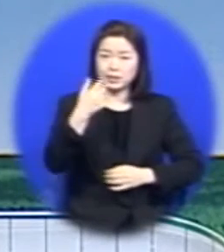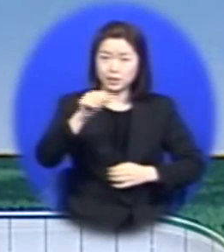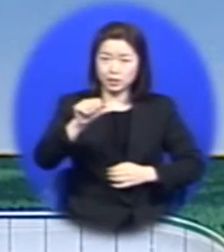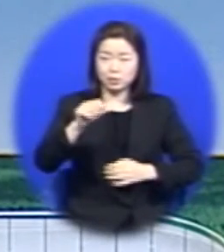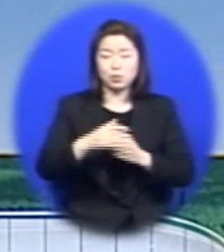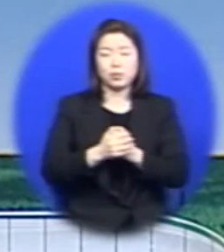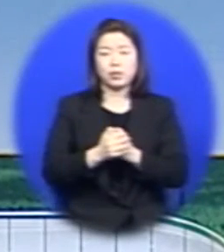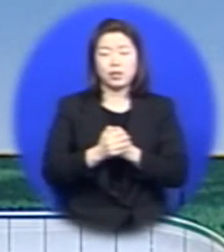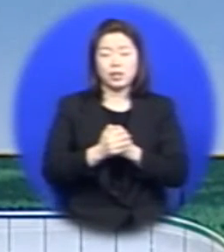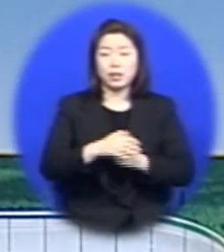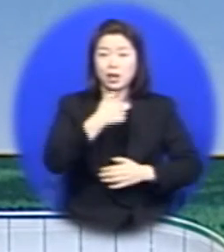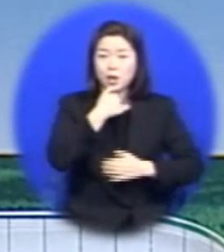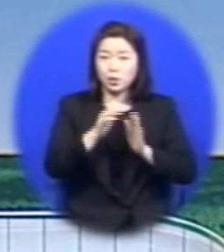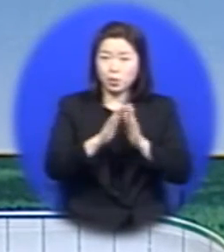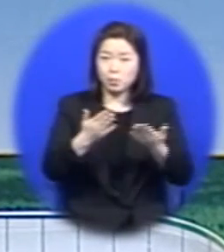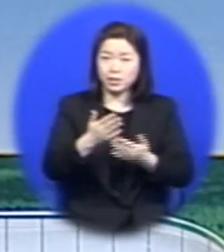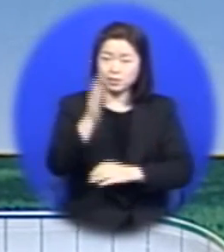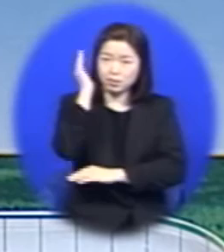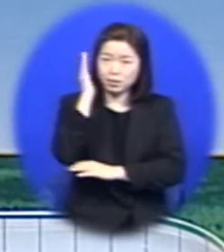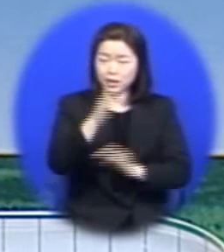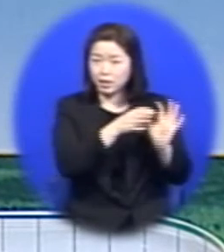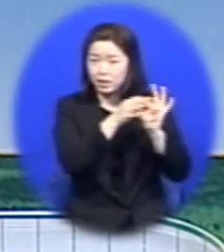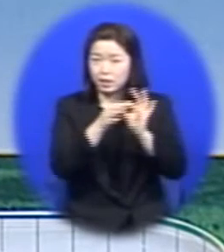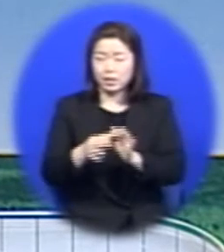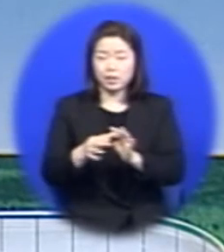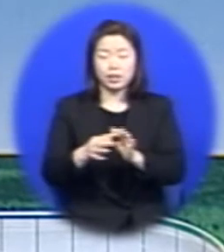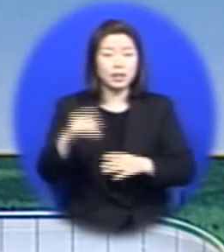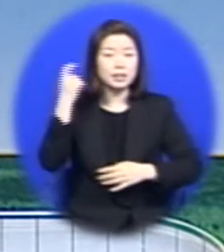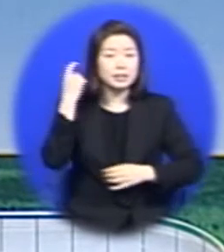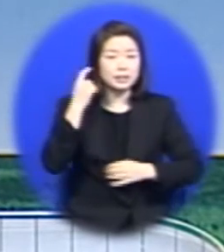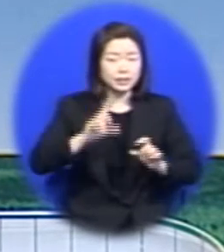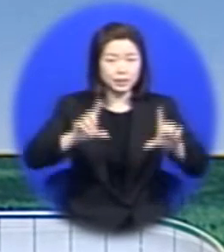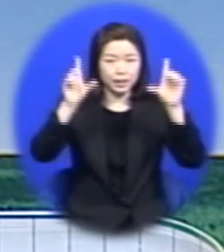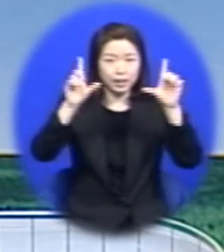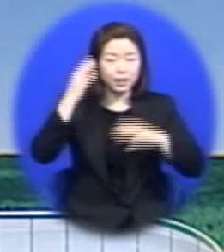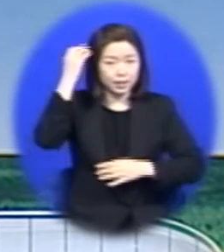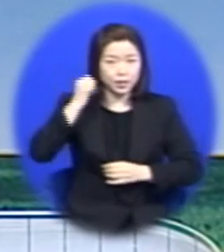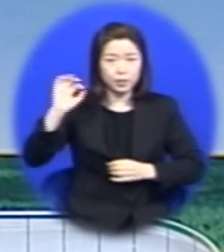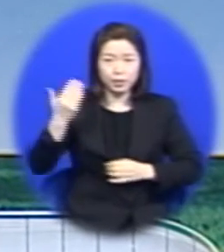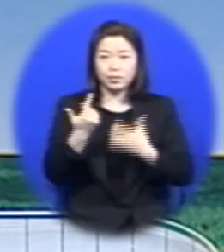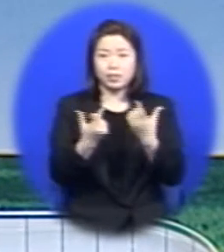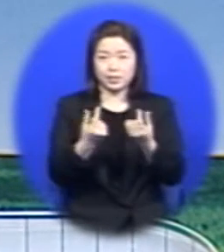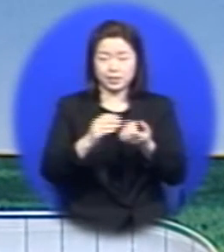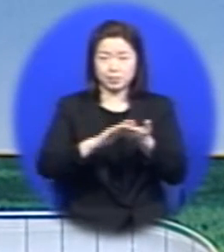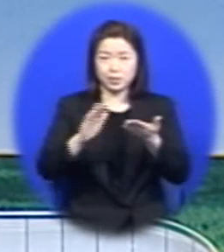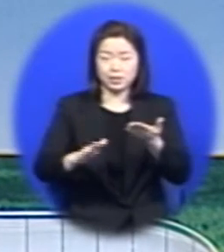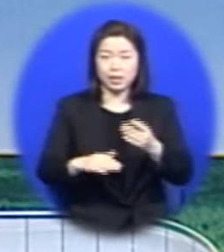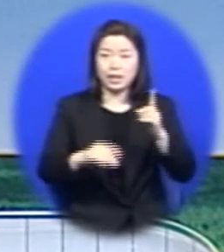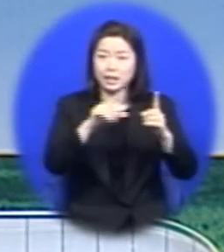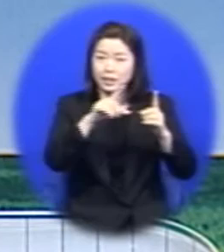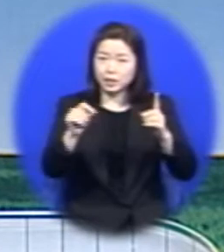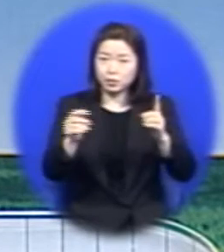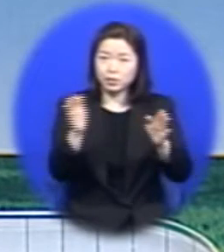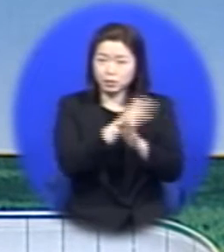2015년은 로마서 강해 설교를 우리가 들은 해로 기억이 될것 같습니다. 1월 첫째